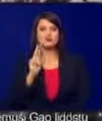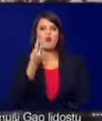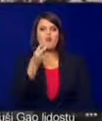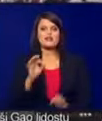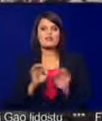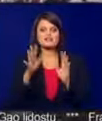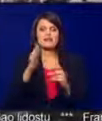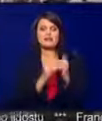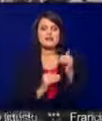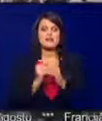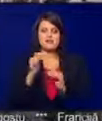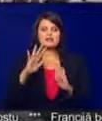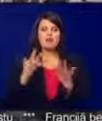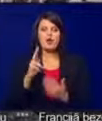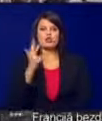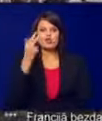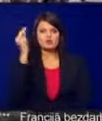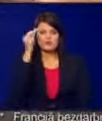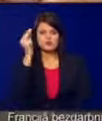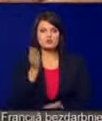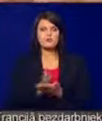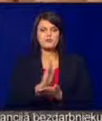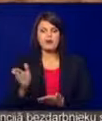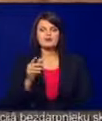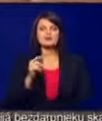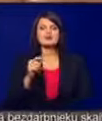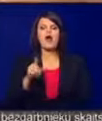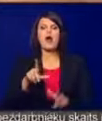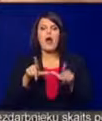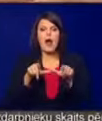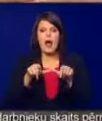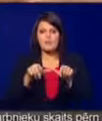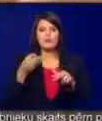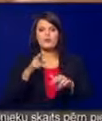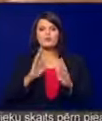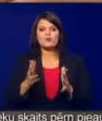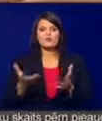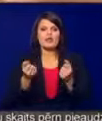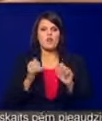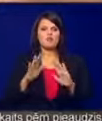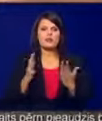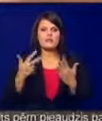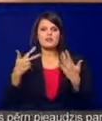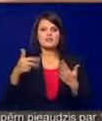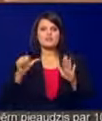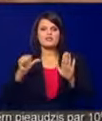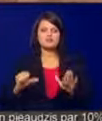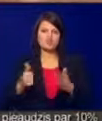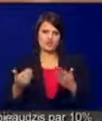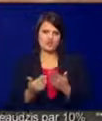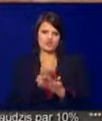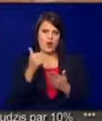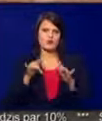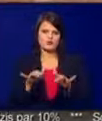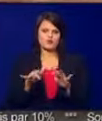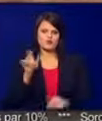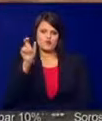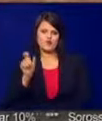bet trešais mācības beigs aprilī. Un tad Liepājas tekstilu uzņēmumu būs ieguvuši aptuveni 36 jaunas šuvējas.